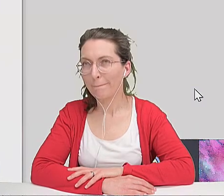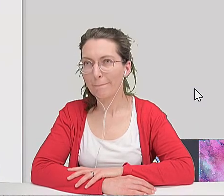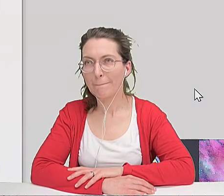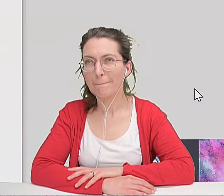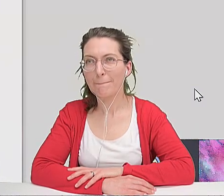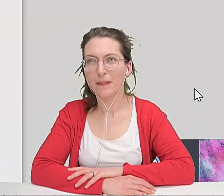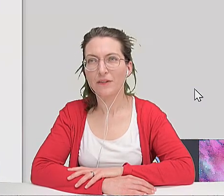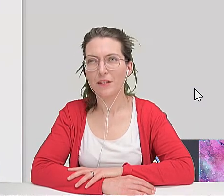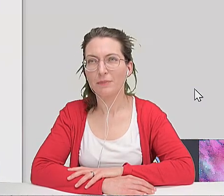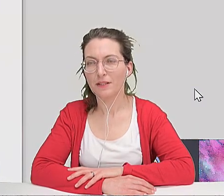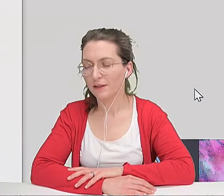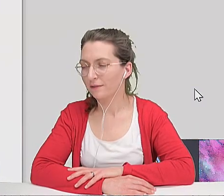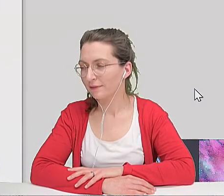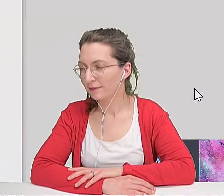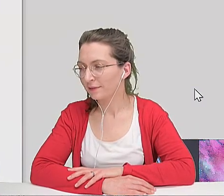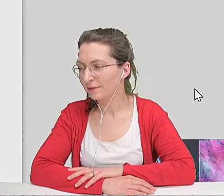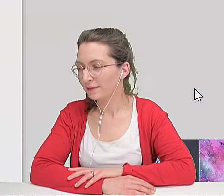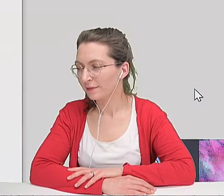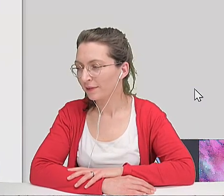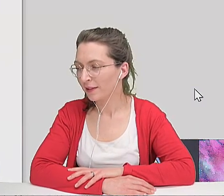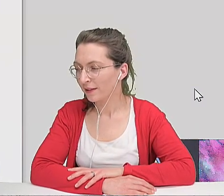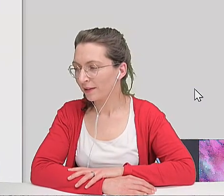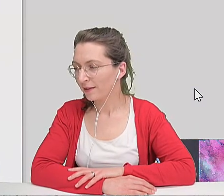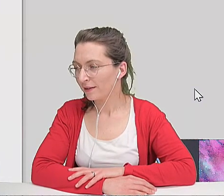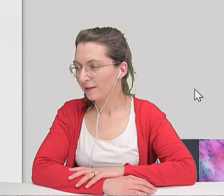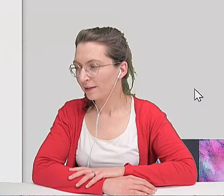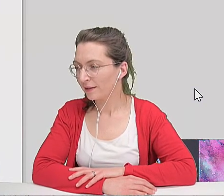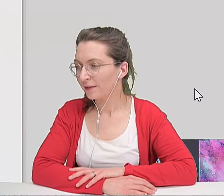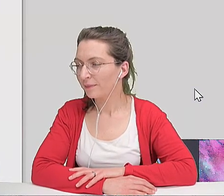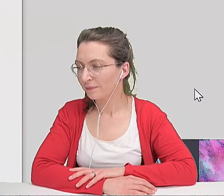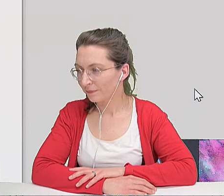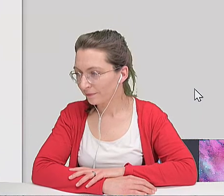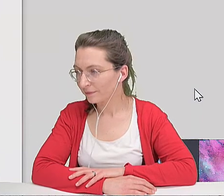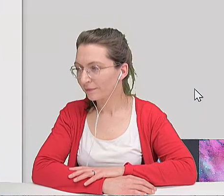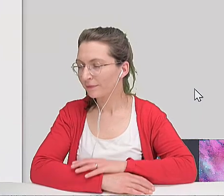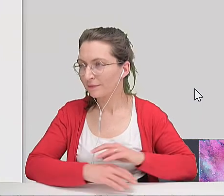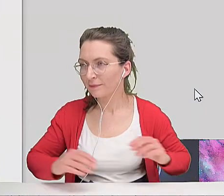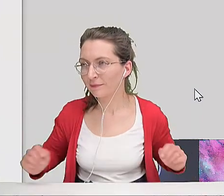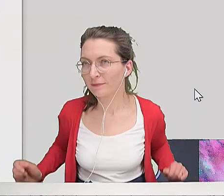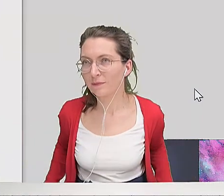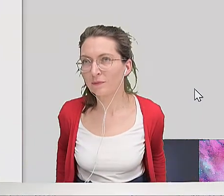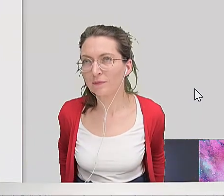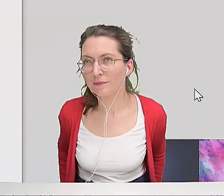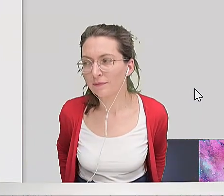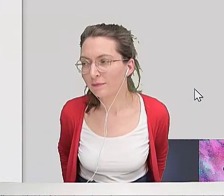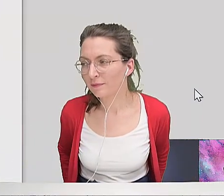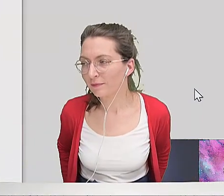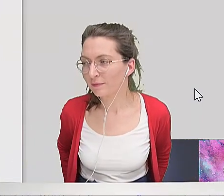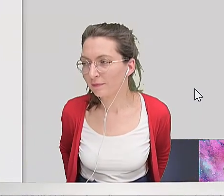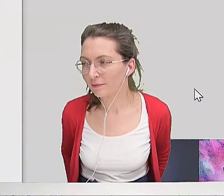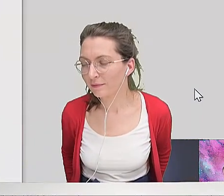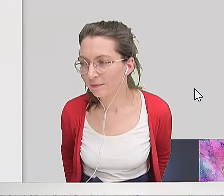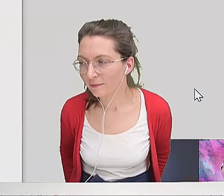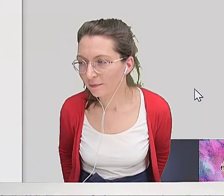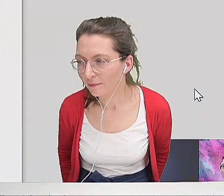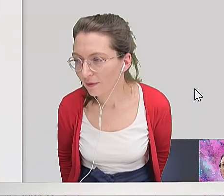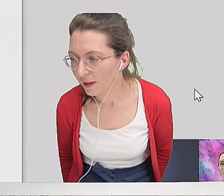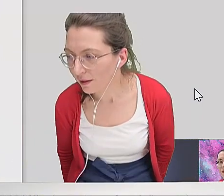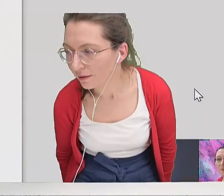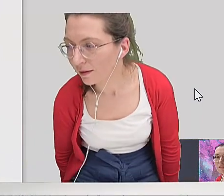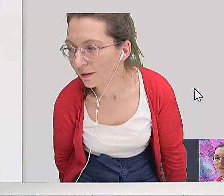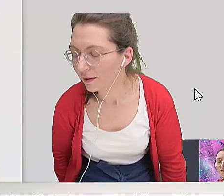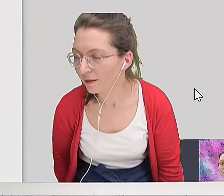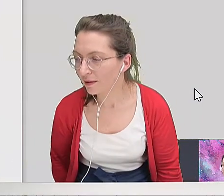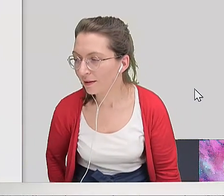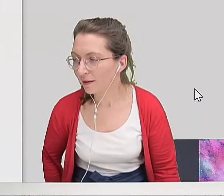getippt Textprogrammiersprache, in dem Fall Python. Und Python ist eine richtig bekannte